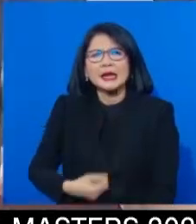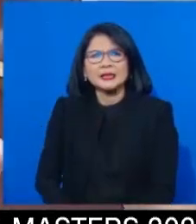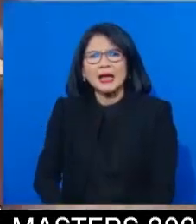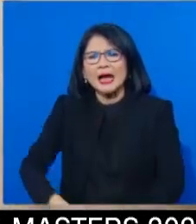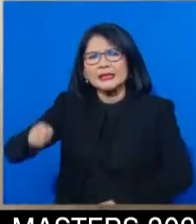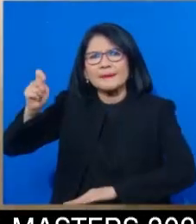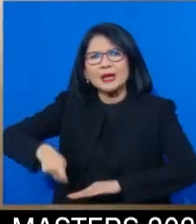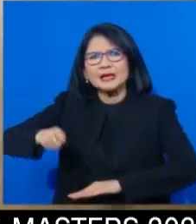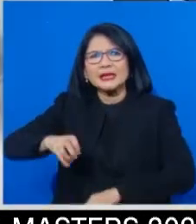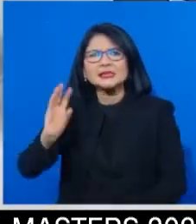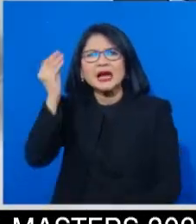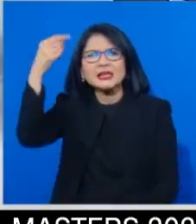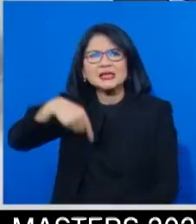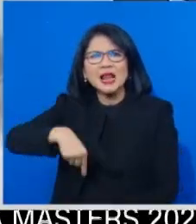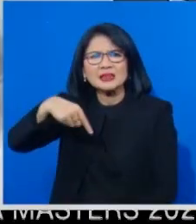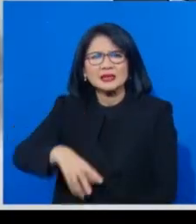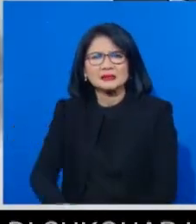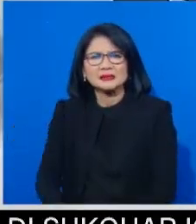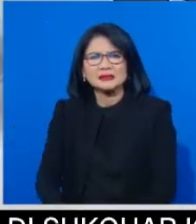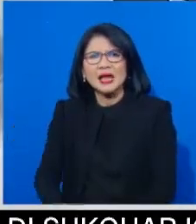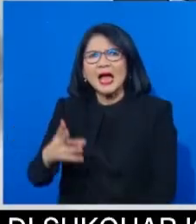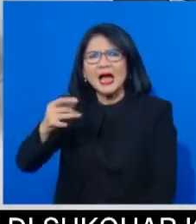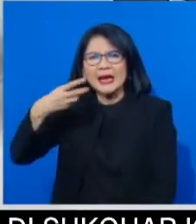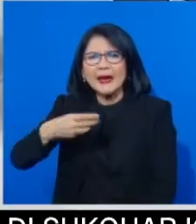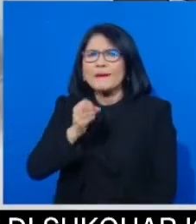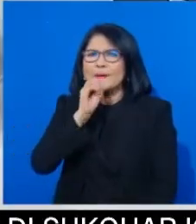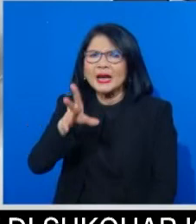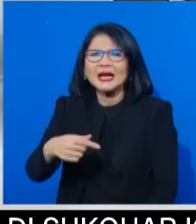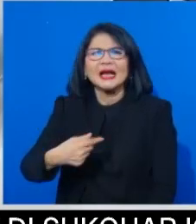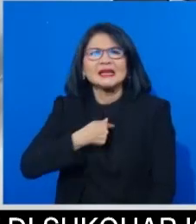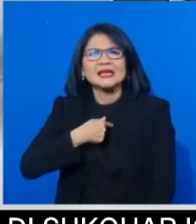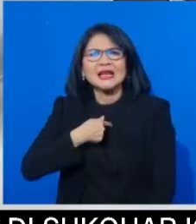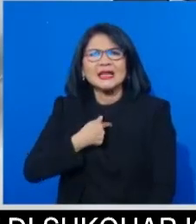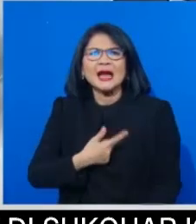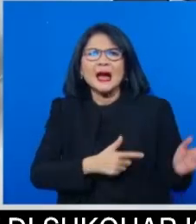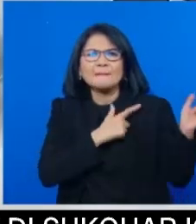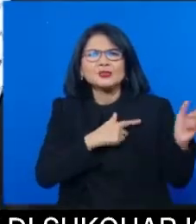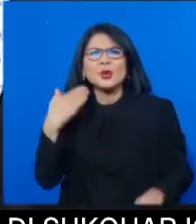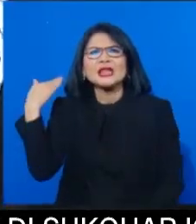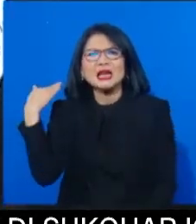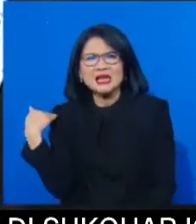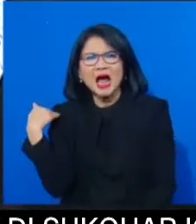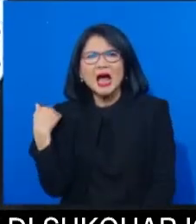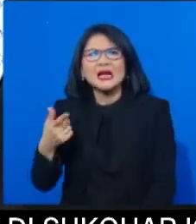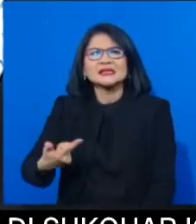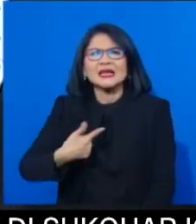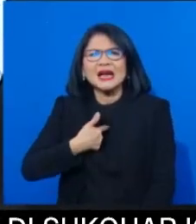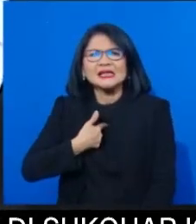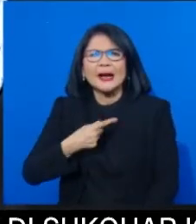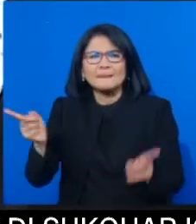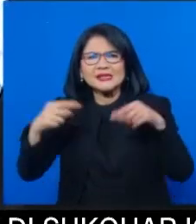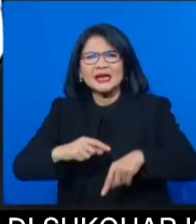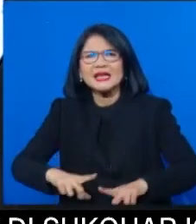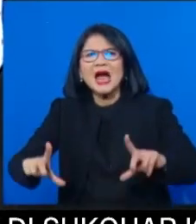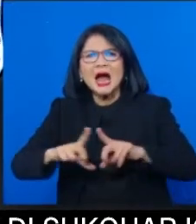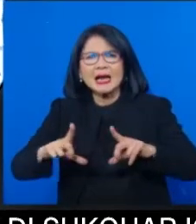Negeri Jakarta Selatan Rabu malam. Eliezer menyebut dirinya yang hanya prajurit berpangkat rendah ternyata diperalat, dibohongi, dan